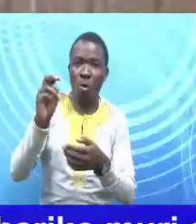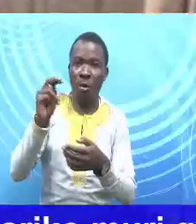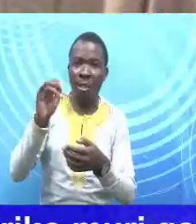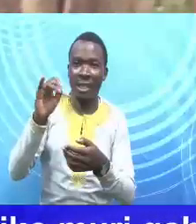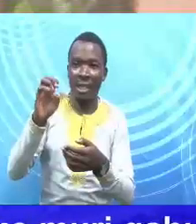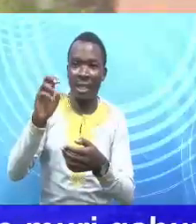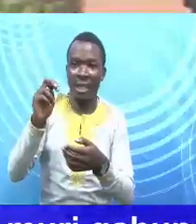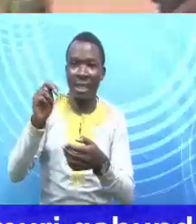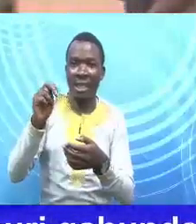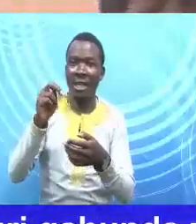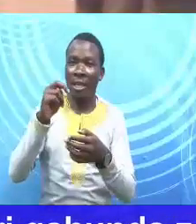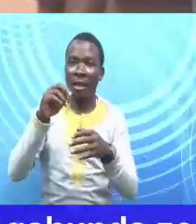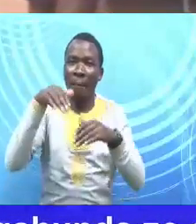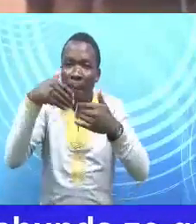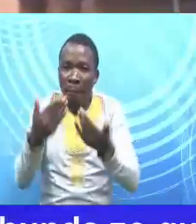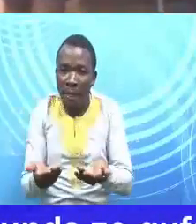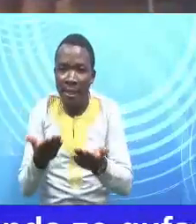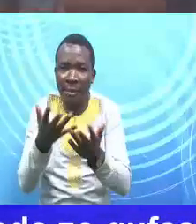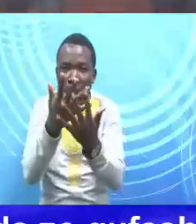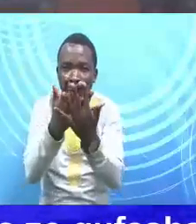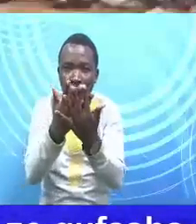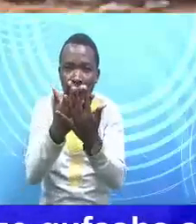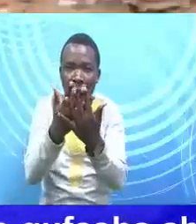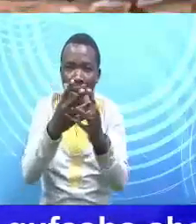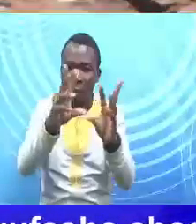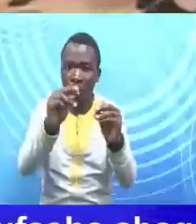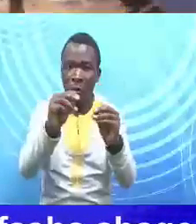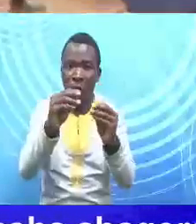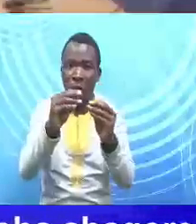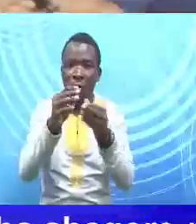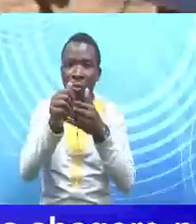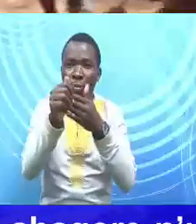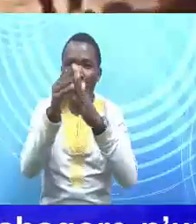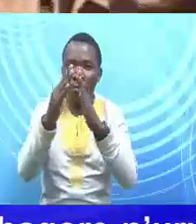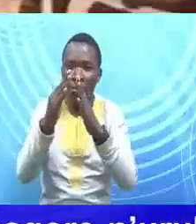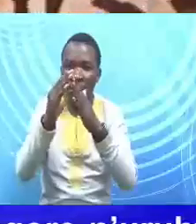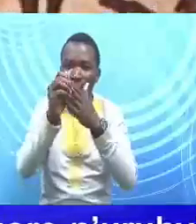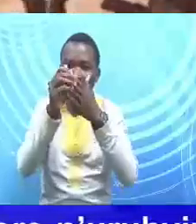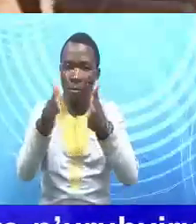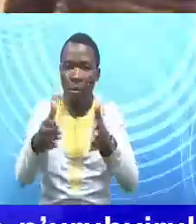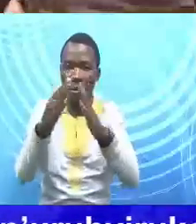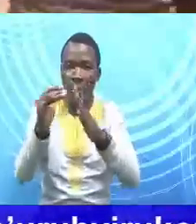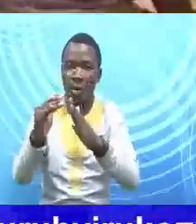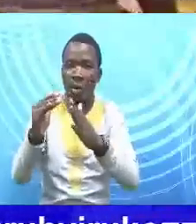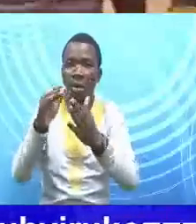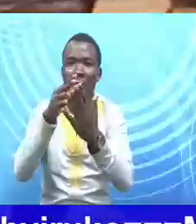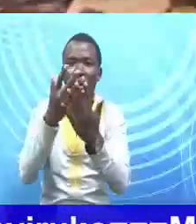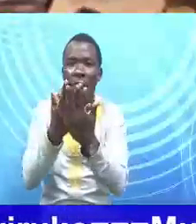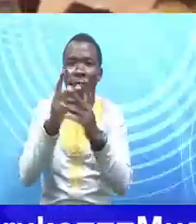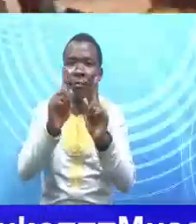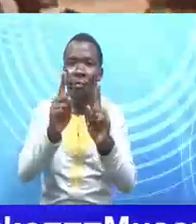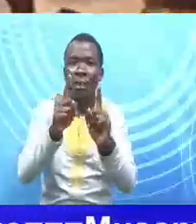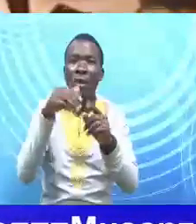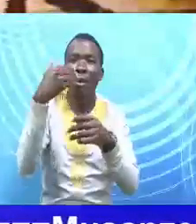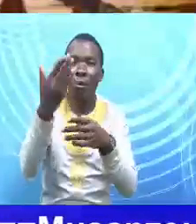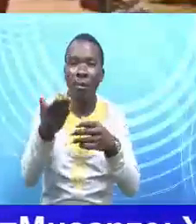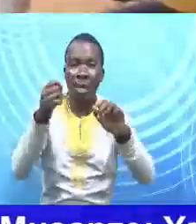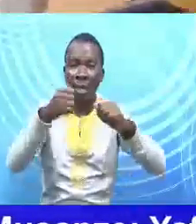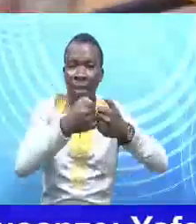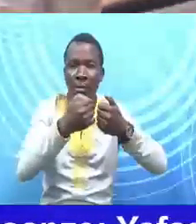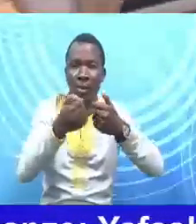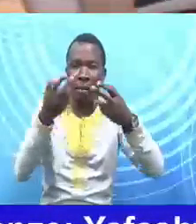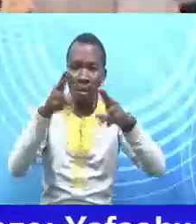reka, urumva se mudugudu yamufunga koko? Nyuma yo kumva imirwano yabereye mu kabari kaha Rwesero mu mujyi wa Kigali, twavuganye